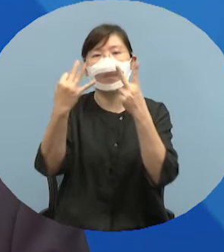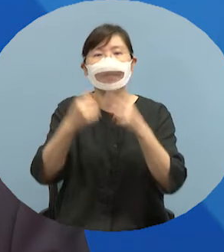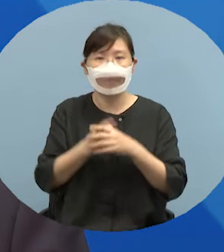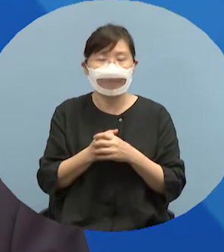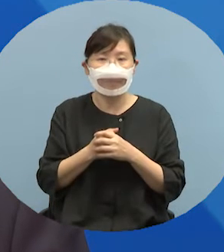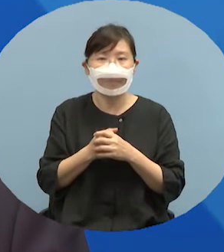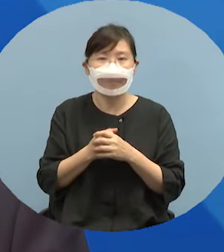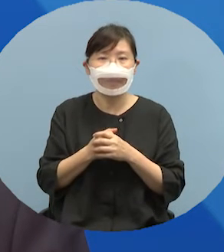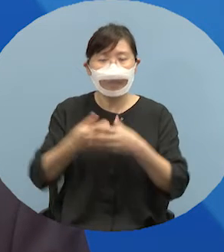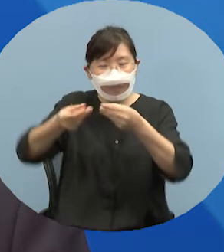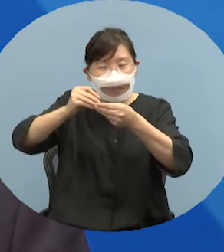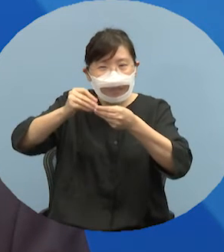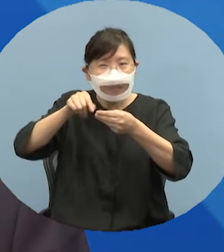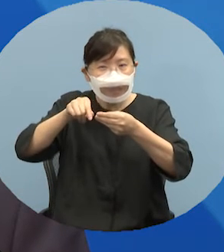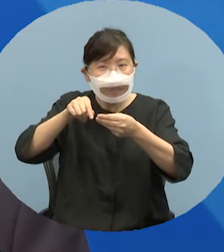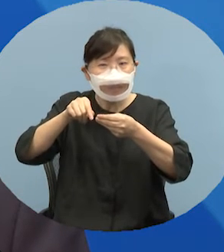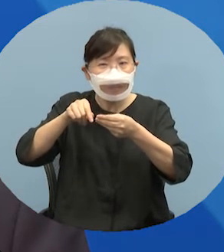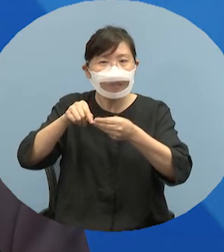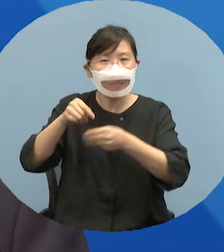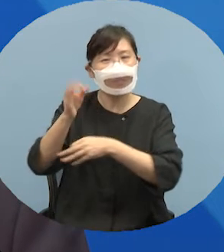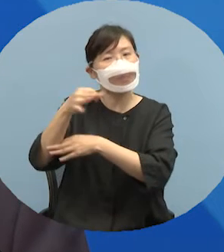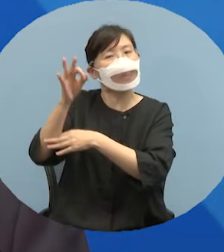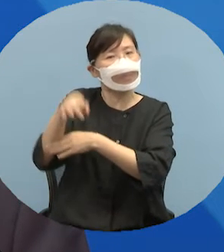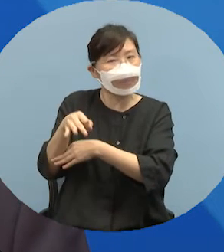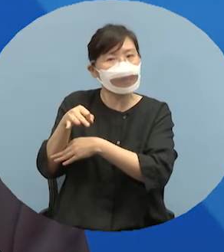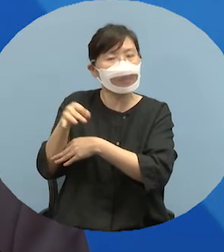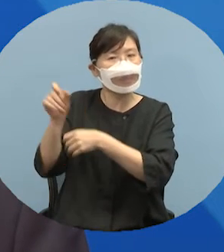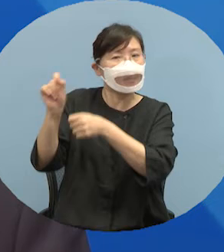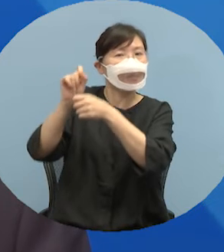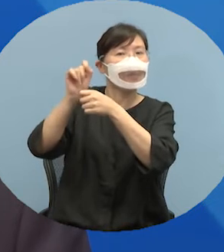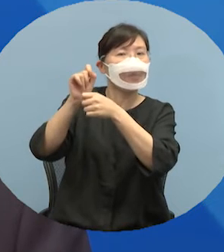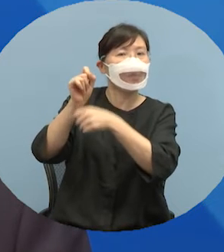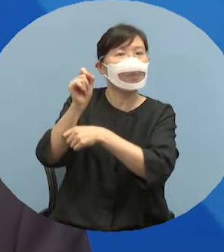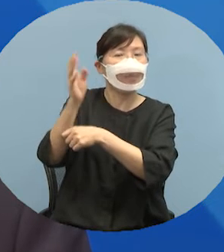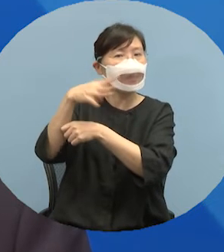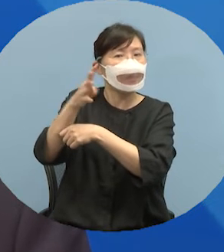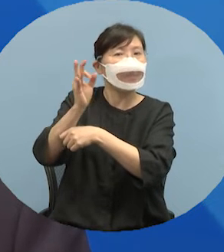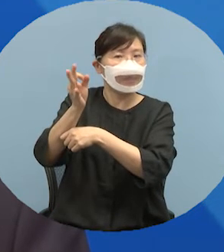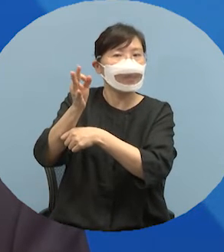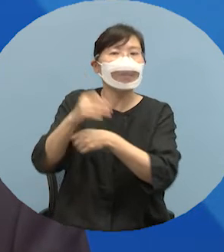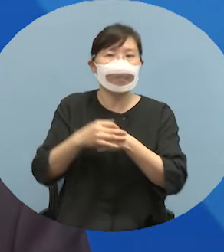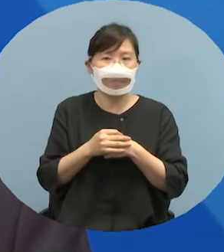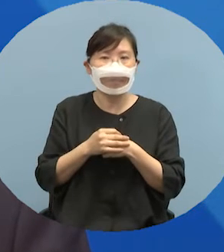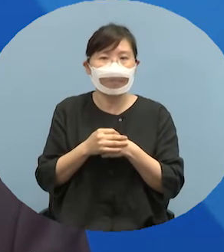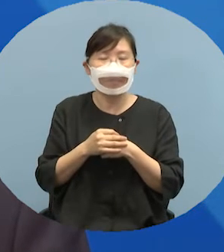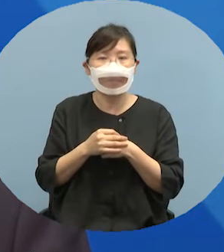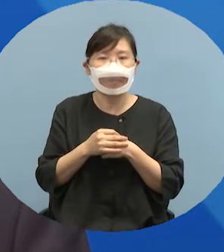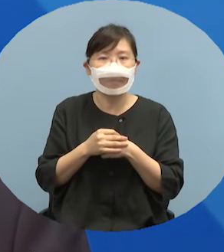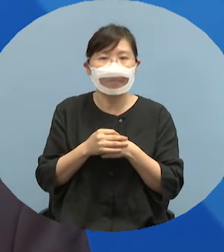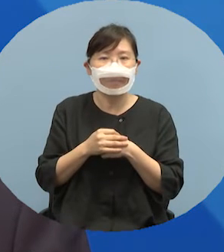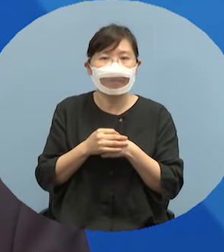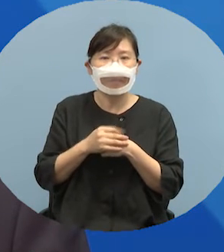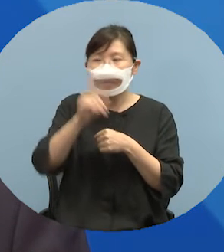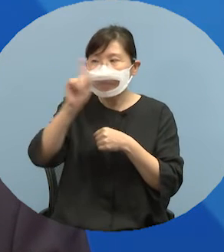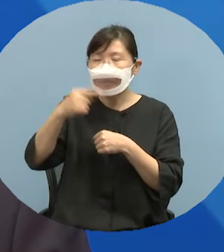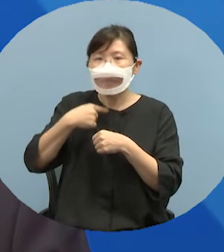個我們俗稱籌的數目亦都會由原本的大約3000個增加到最高超過4300個籌，務求就